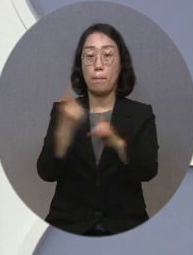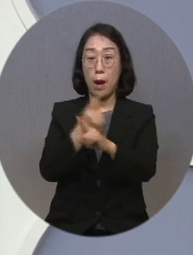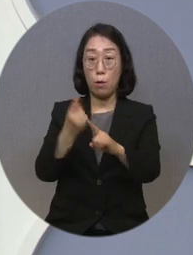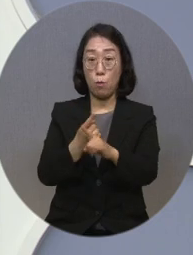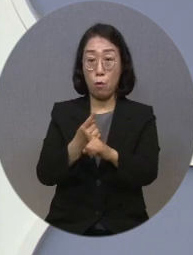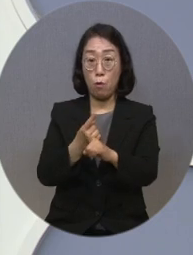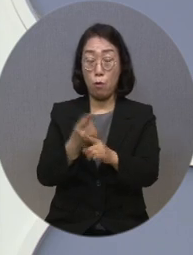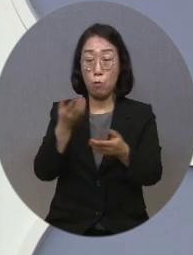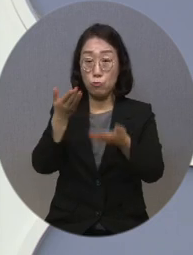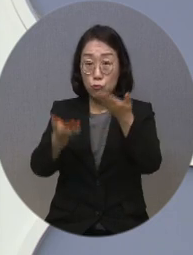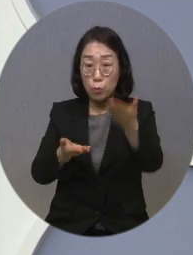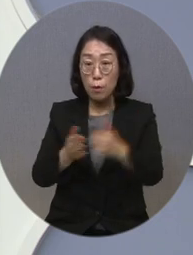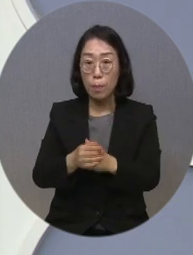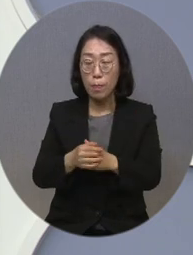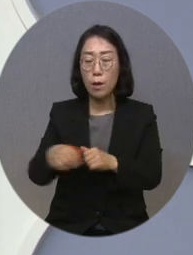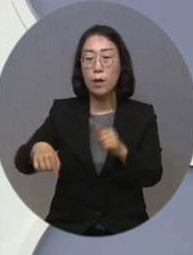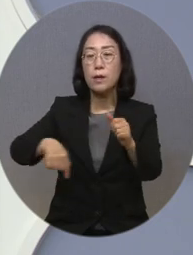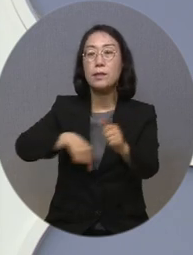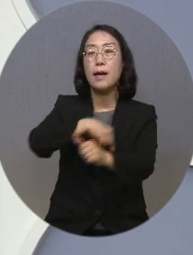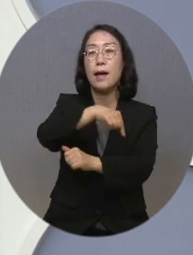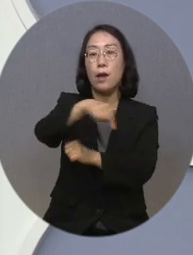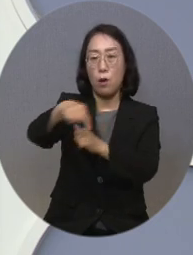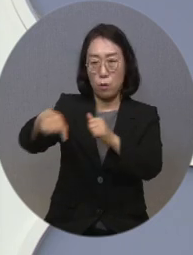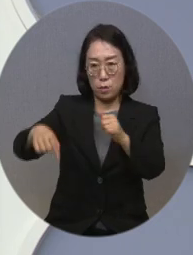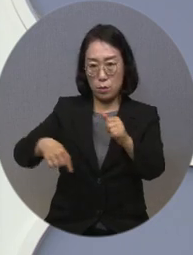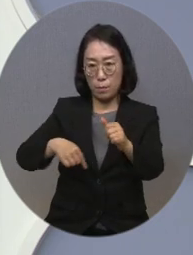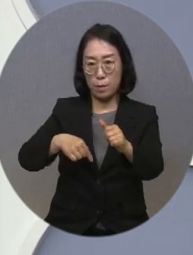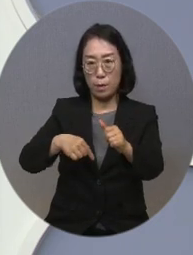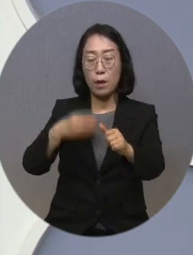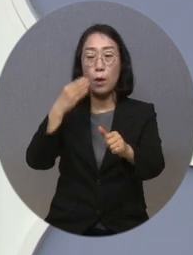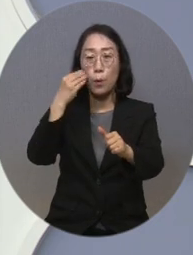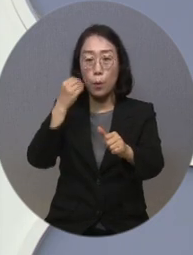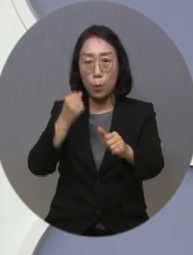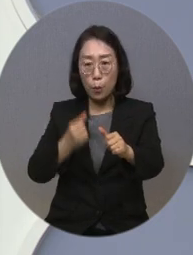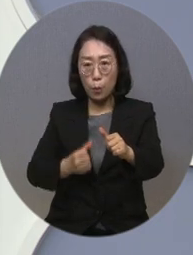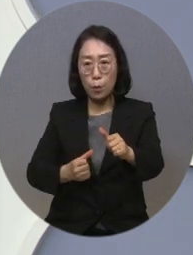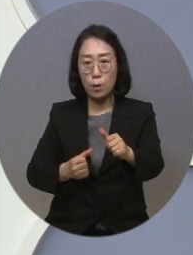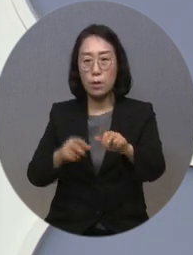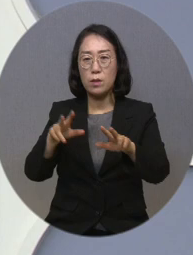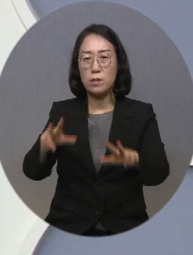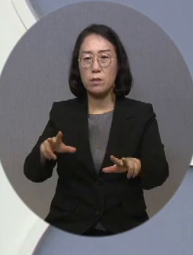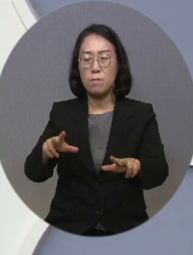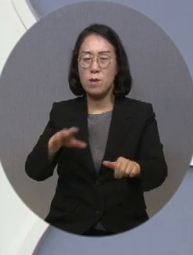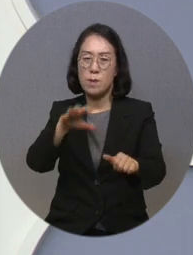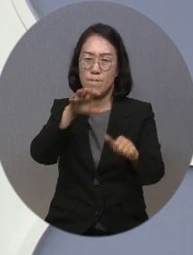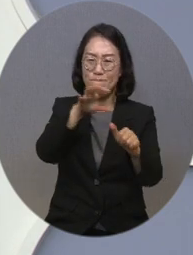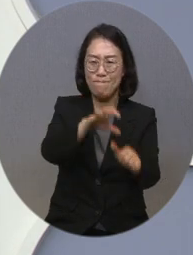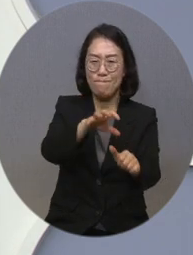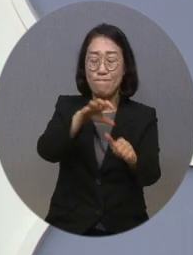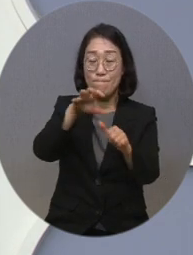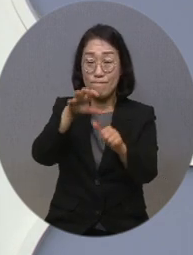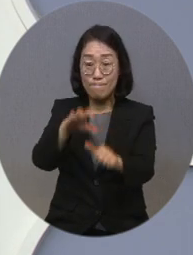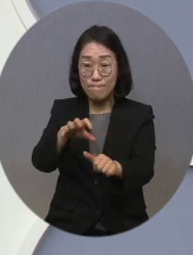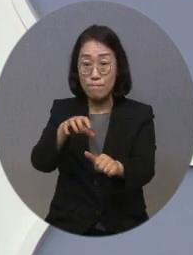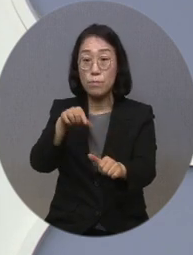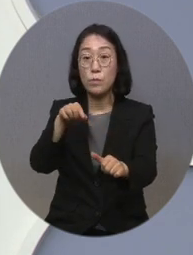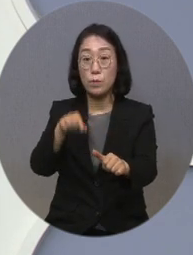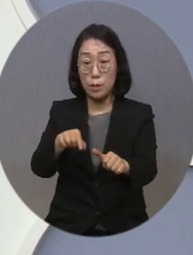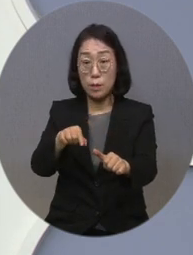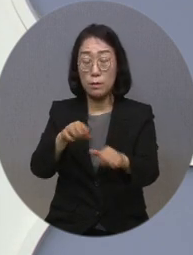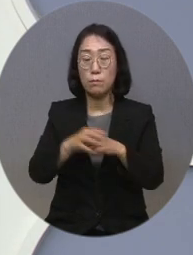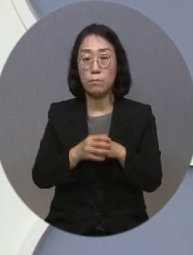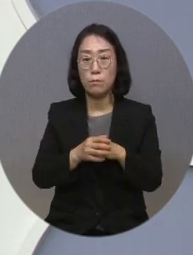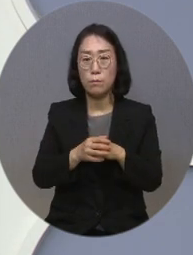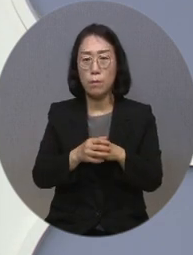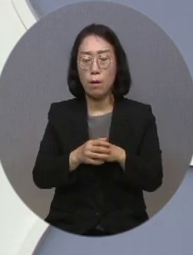시장이 자연스럽게 시장에 올려서 돌거든요. 이걸 여태까지는 억지로 그럼 정부가 규제를 하고 억압을